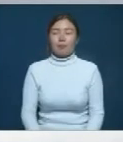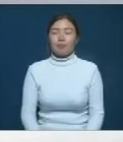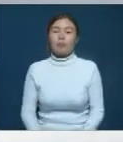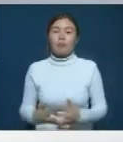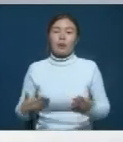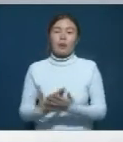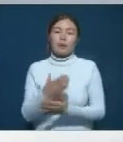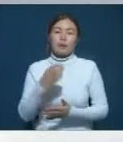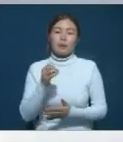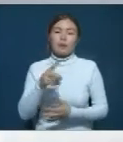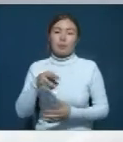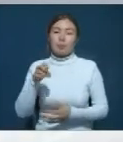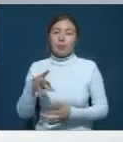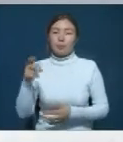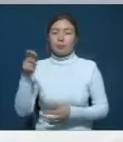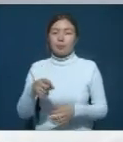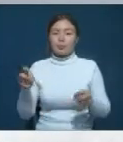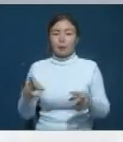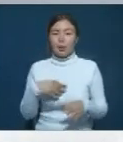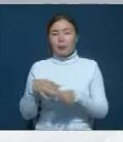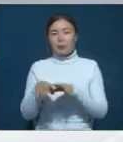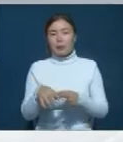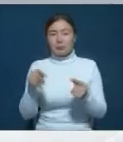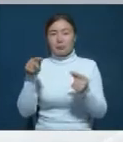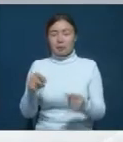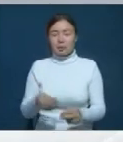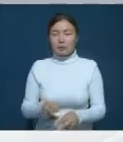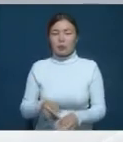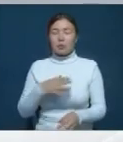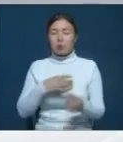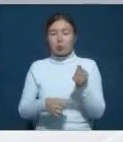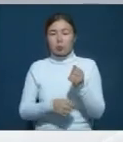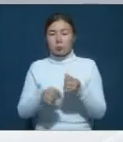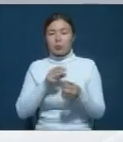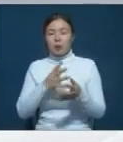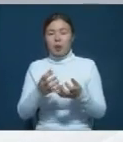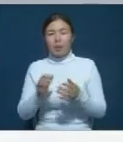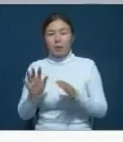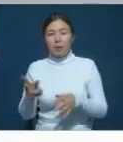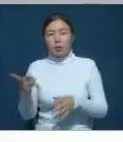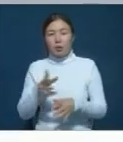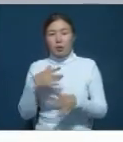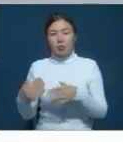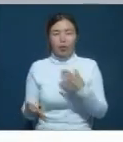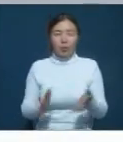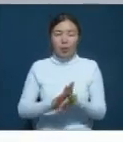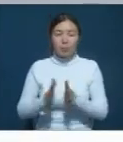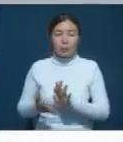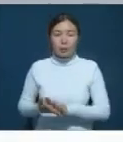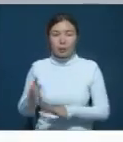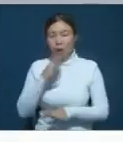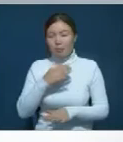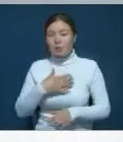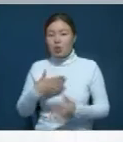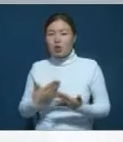Жаңа серпін арқылы келген мамандар біздің талаптарымызға сай. Сондықтан біз жұмысшыларды жұмыс қалып қана қоймай, екі жақты қарым-қатынас жасаймыз.